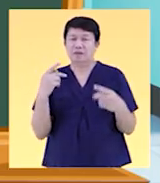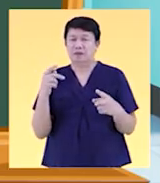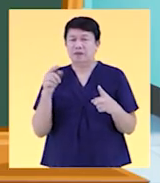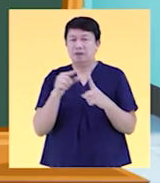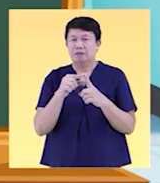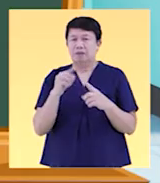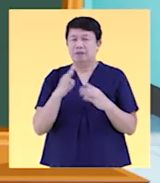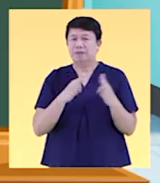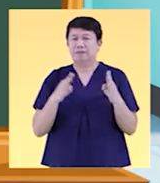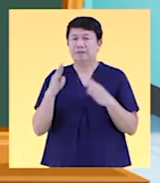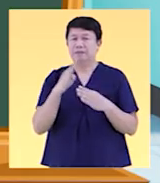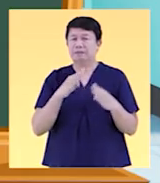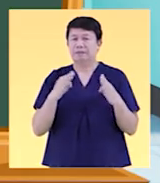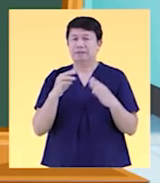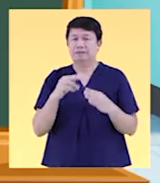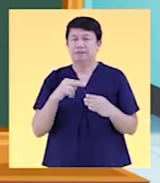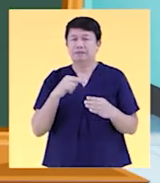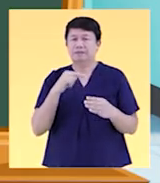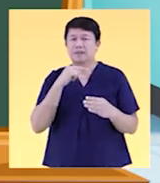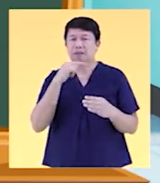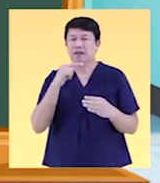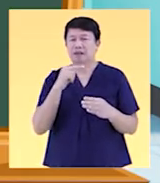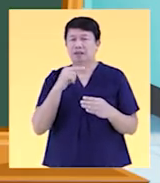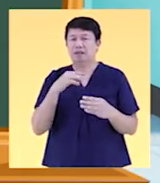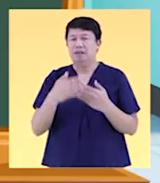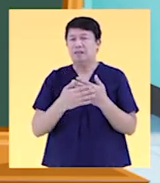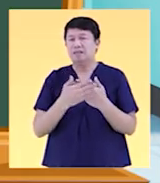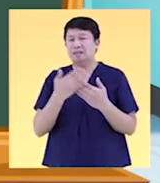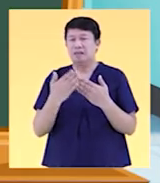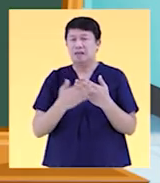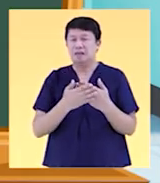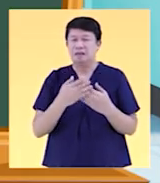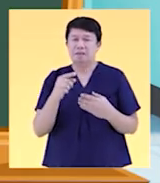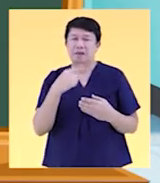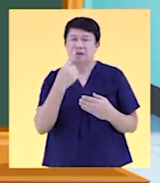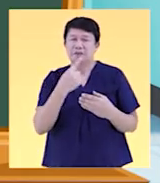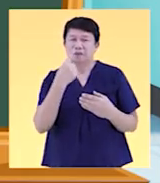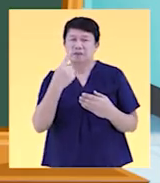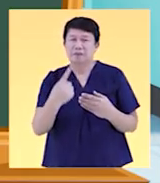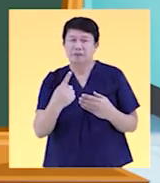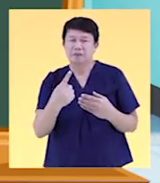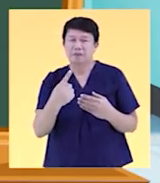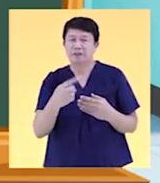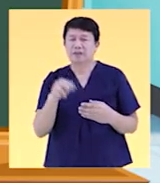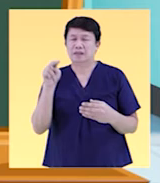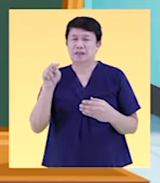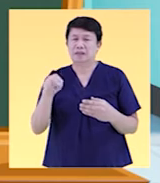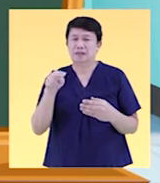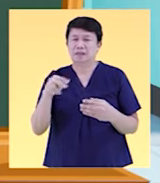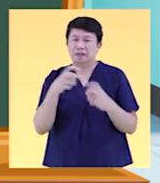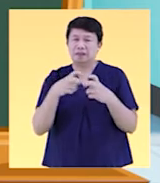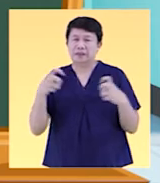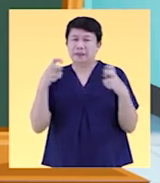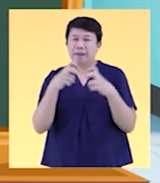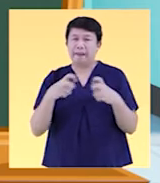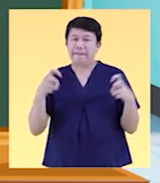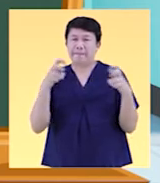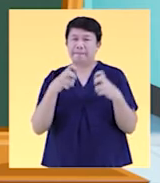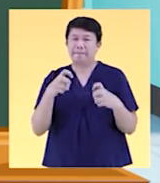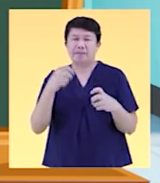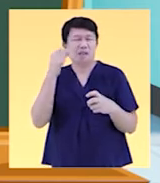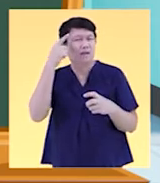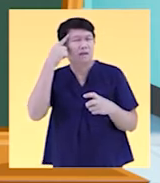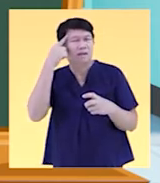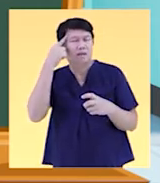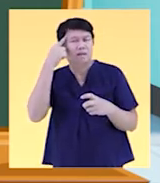na hindi madaling matukoy ang paraan ng pagsagot dito. Nangangailangan ito ng pagsusuri at malikhaing